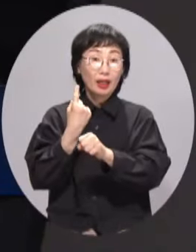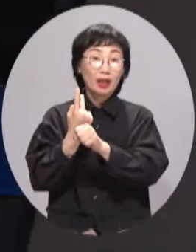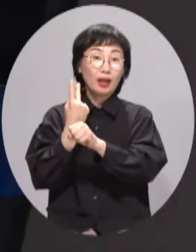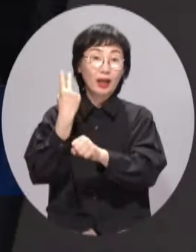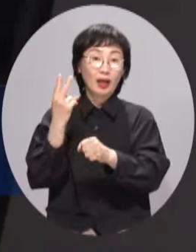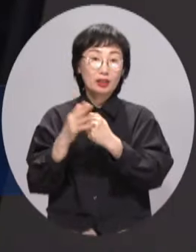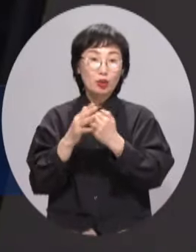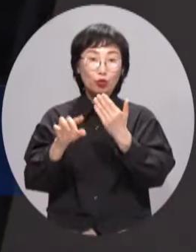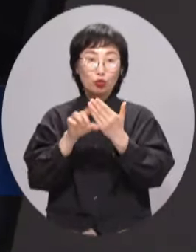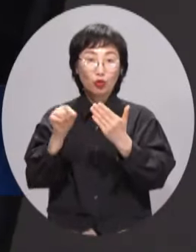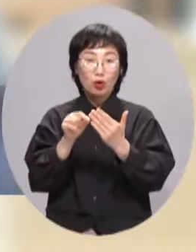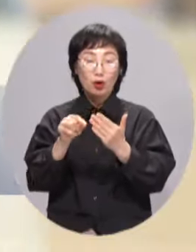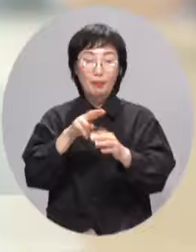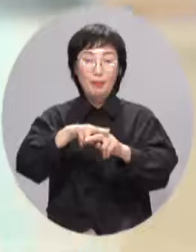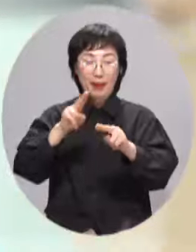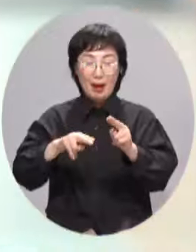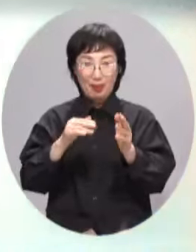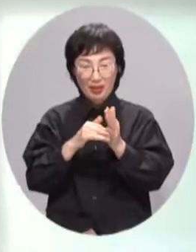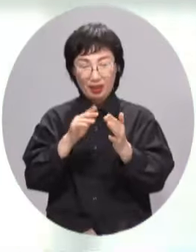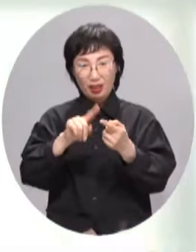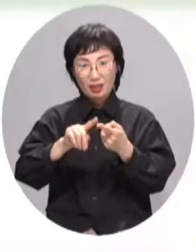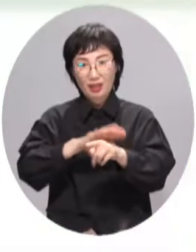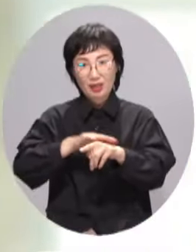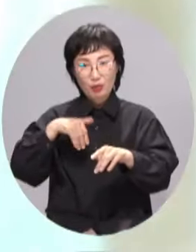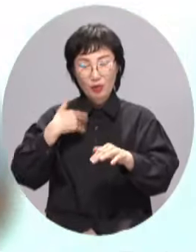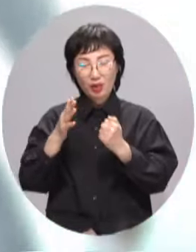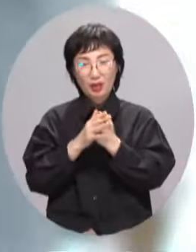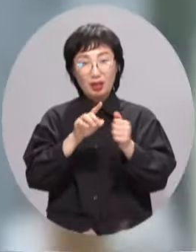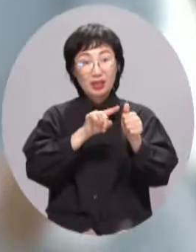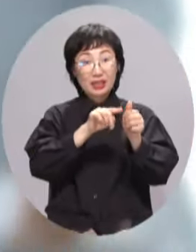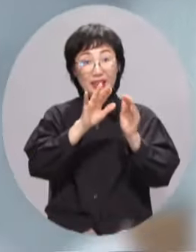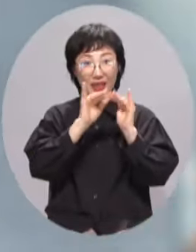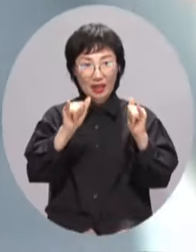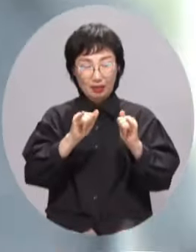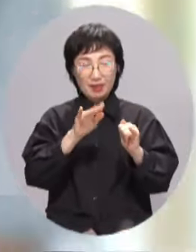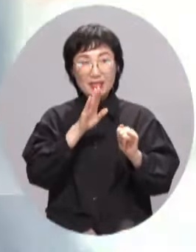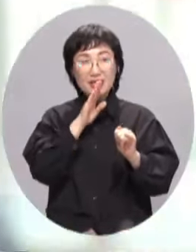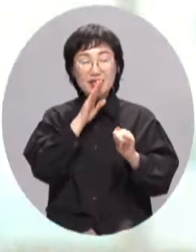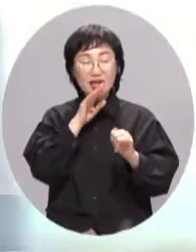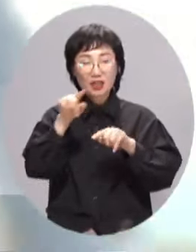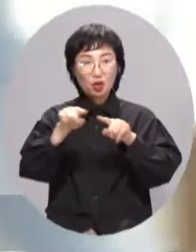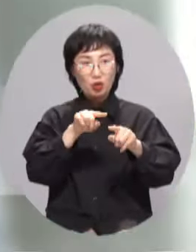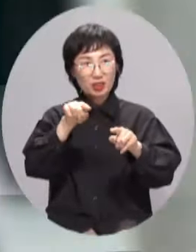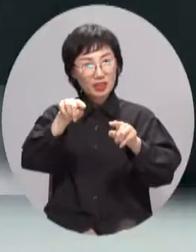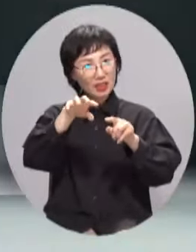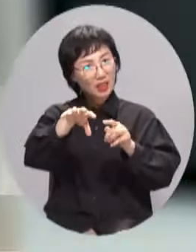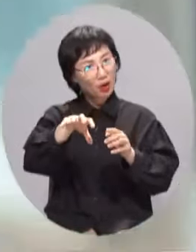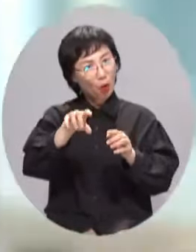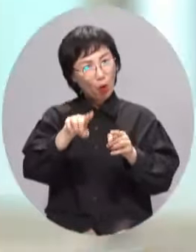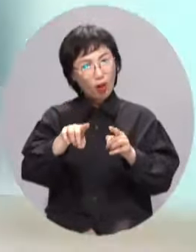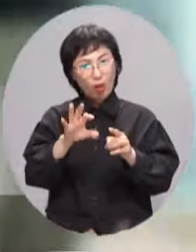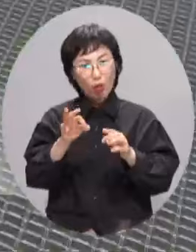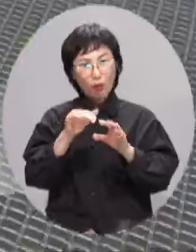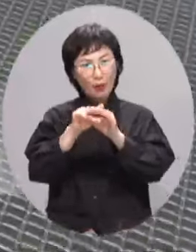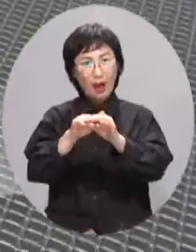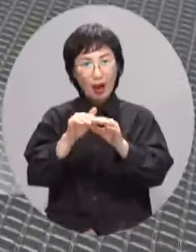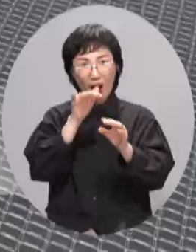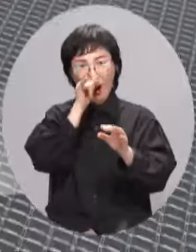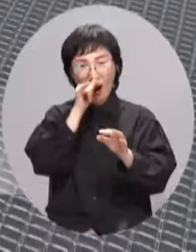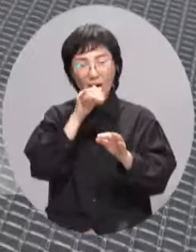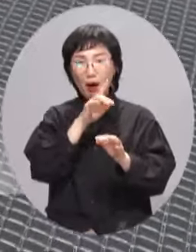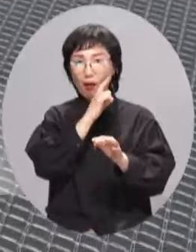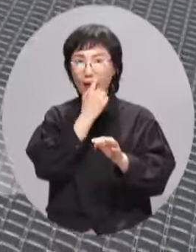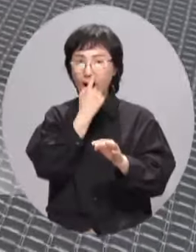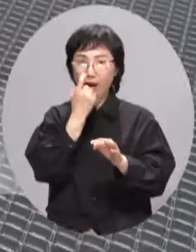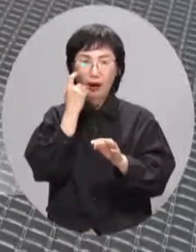답변드릴 사항이 없어가지고 서씨가 실제 자금을 정치권에 전달했는지 여부에 수사의 초점이 맞춰진 가운데 군산